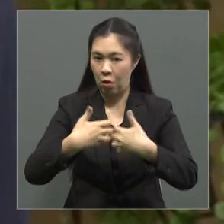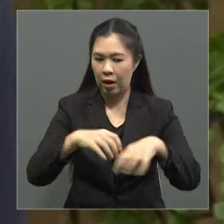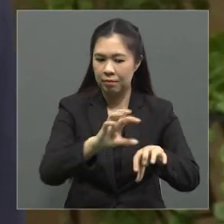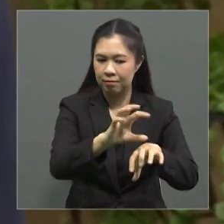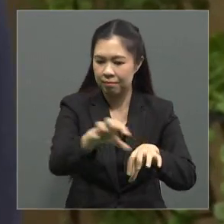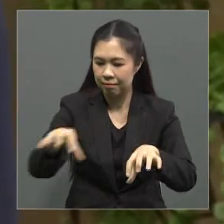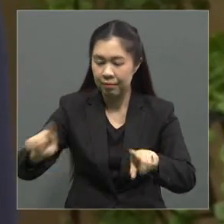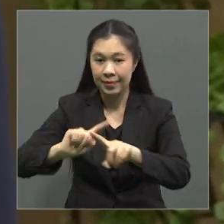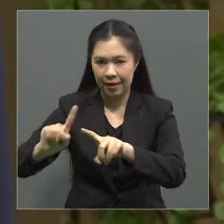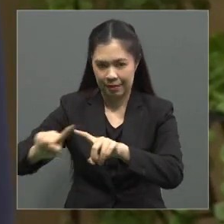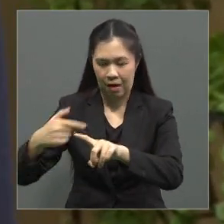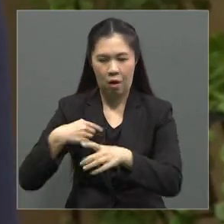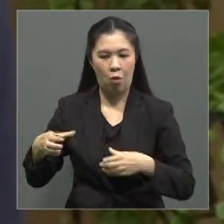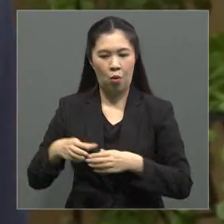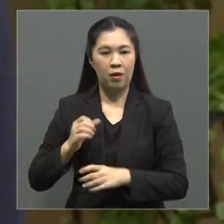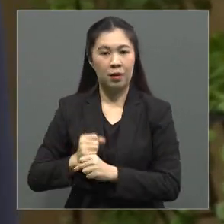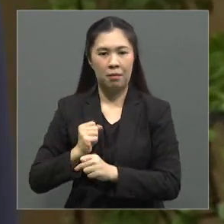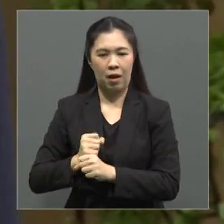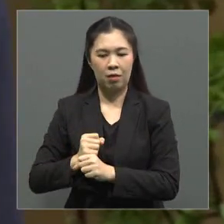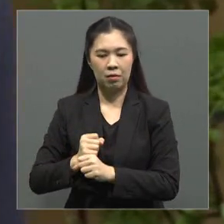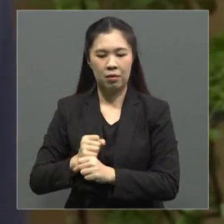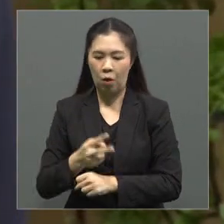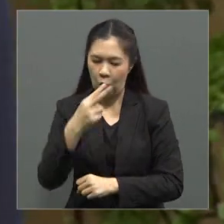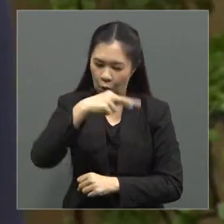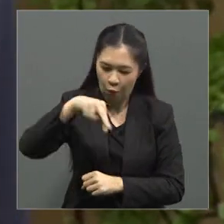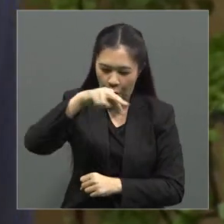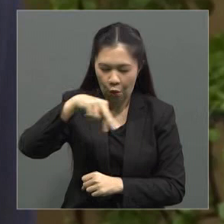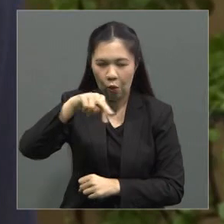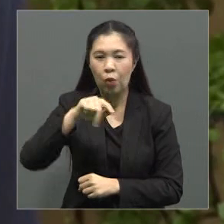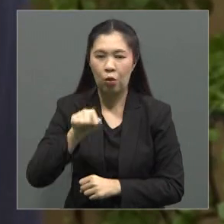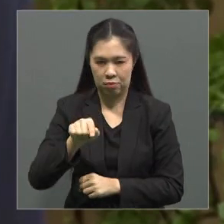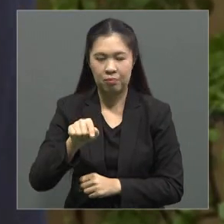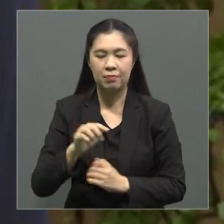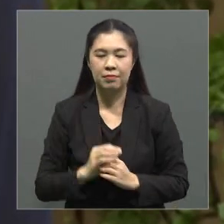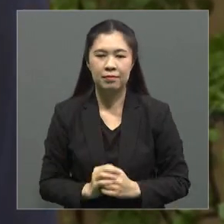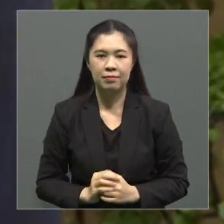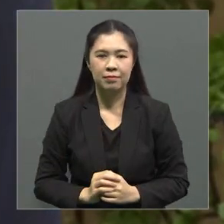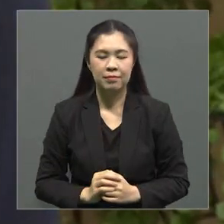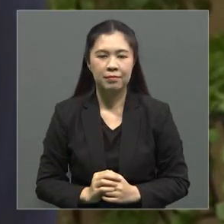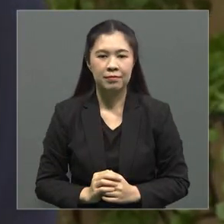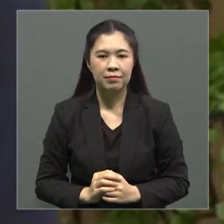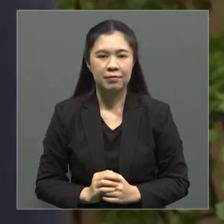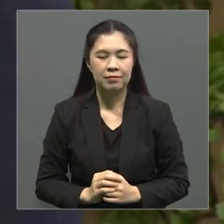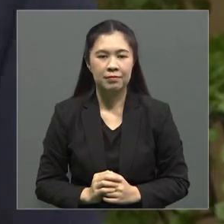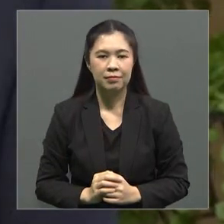ที่หน่วยงานที่เกี่ยวข้องไปจัดการเรื่องนี้ให้ดีมาตฐานของโรงงานตอน